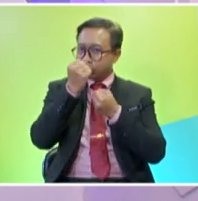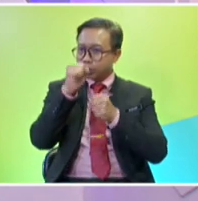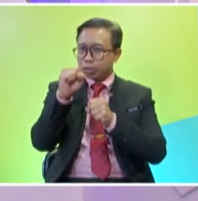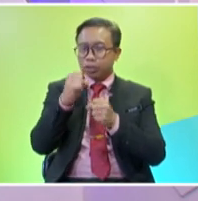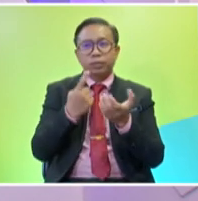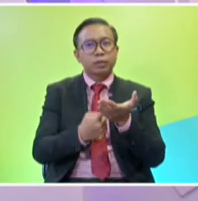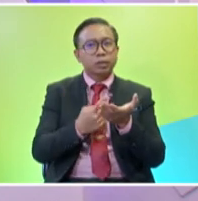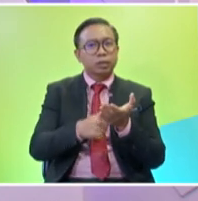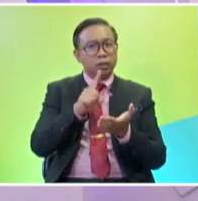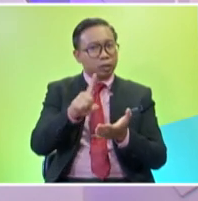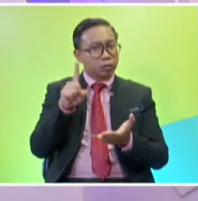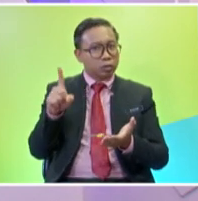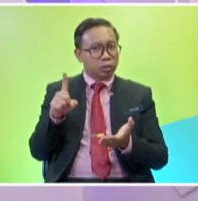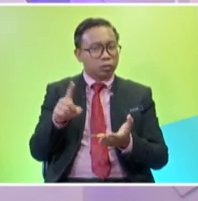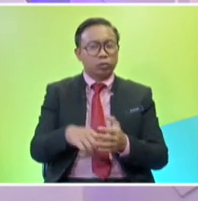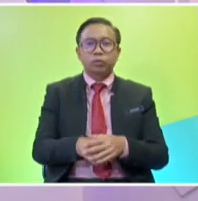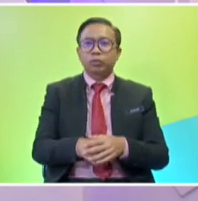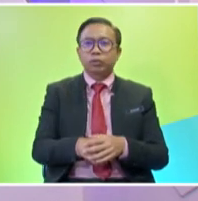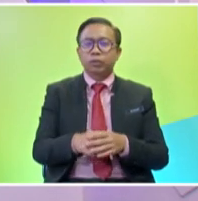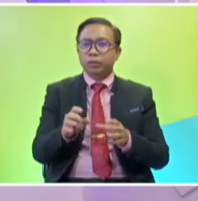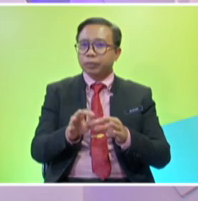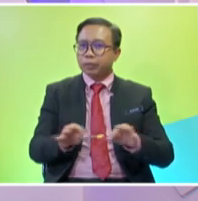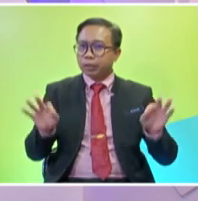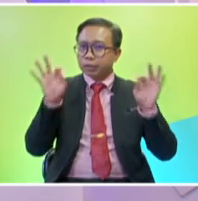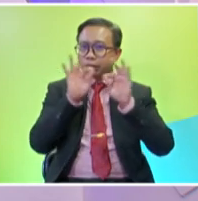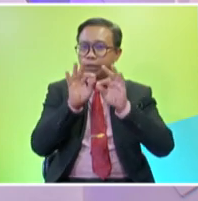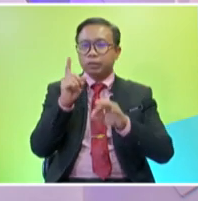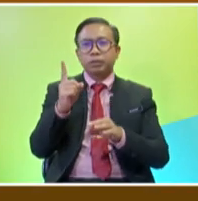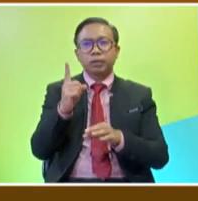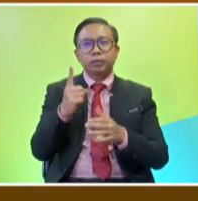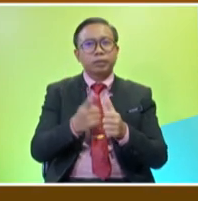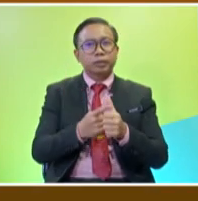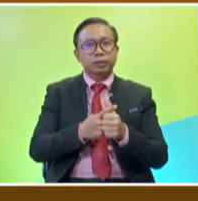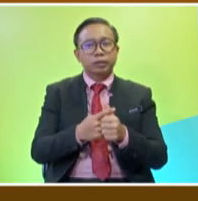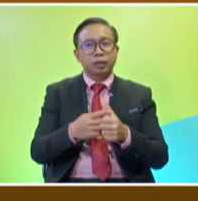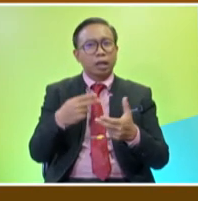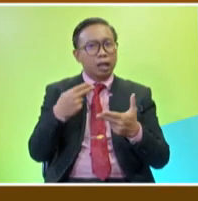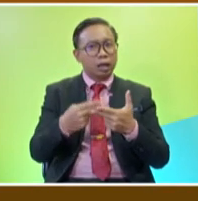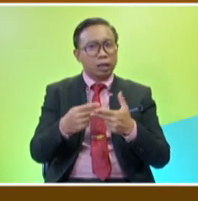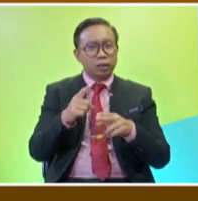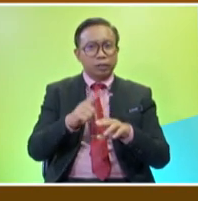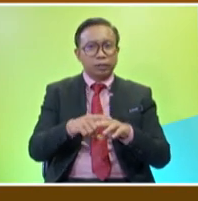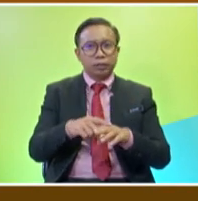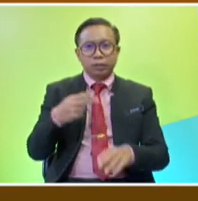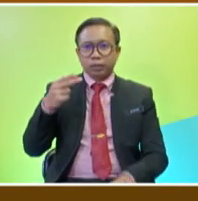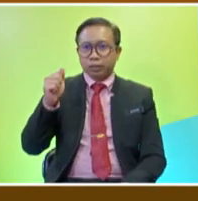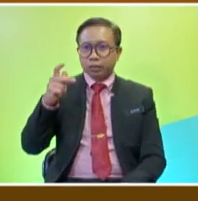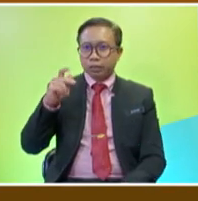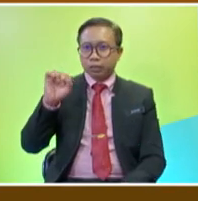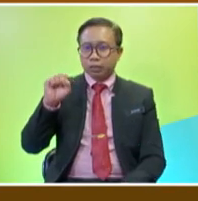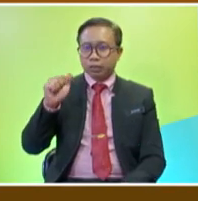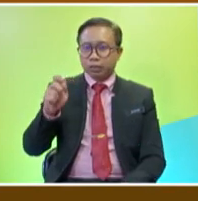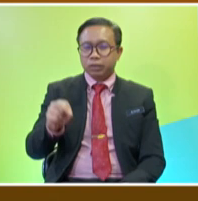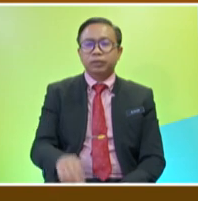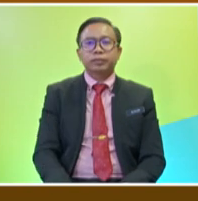satu persatu berkaitan kepentingan Baiklah yang pertama adalah penghalang kepada Hasan Oke seperti yang kita